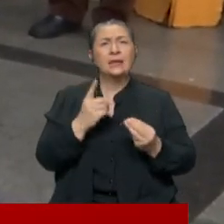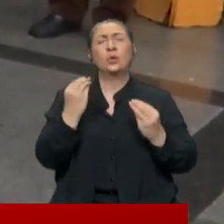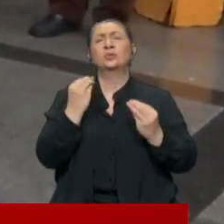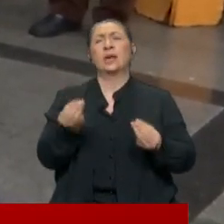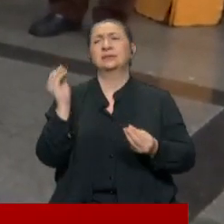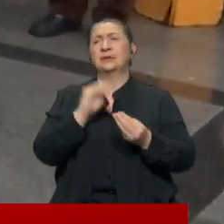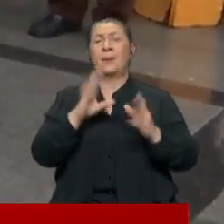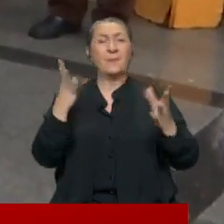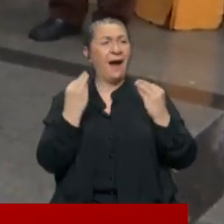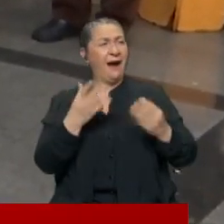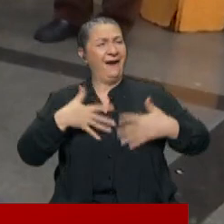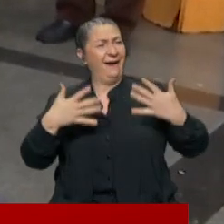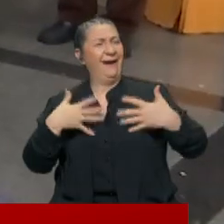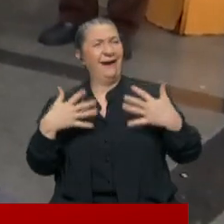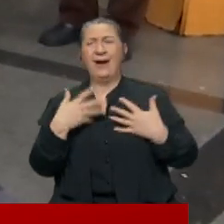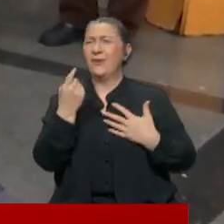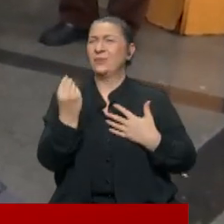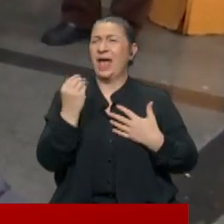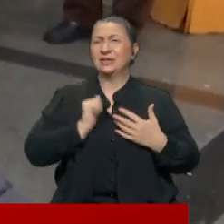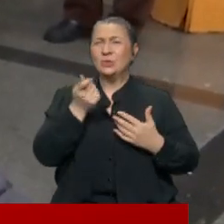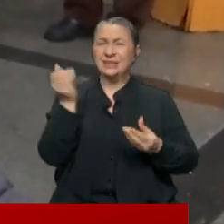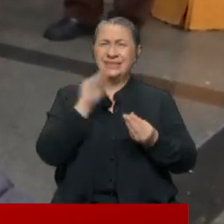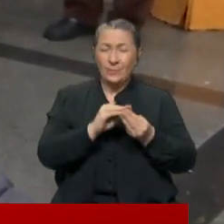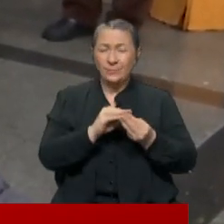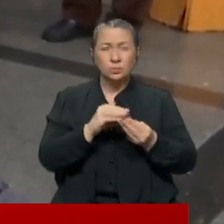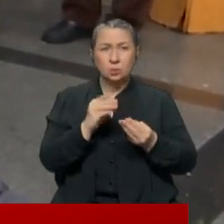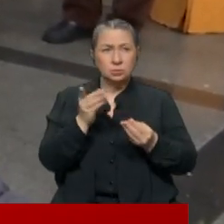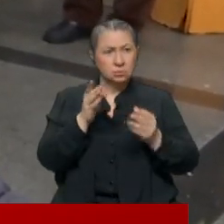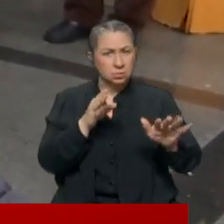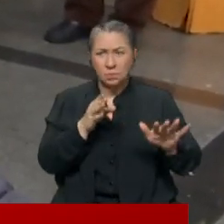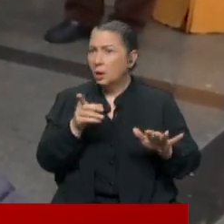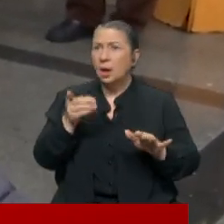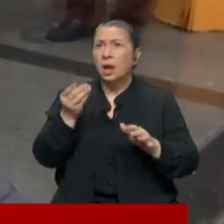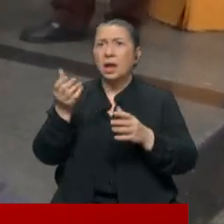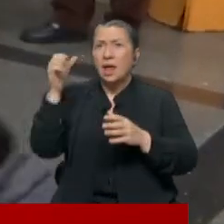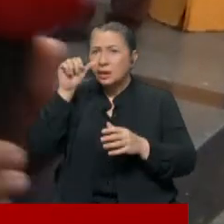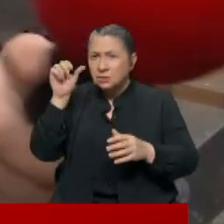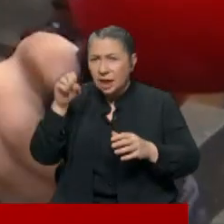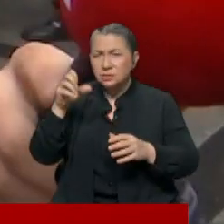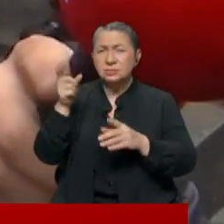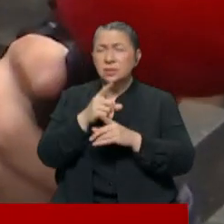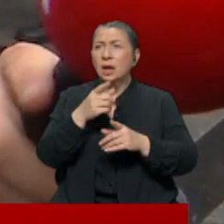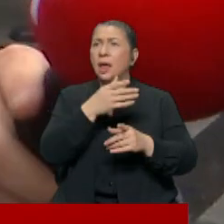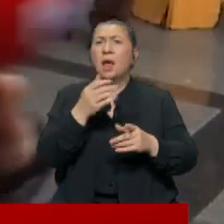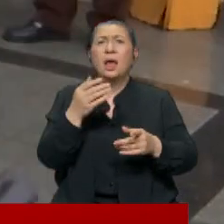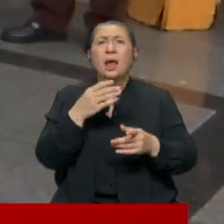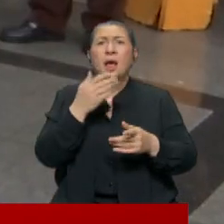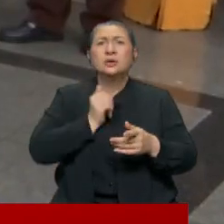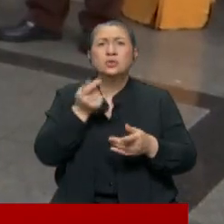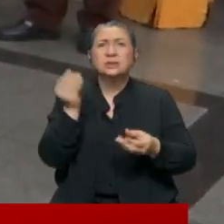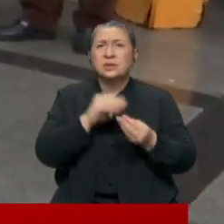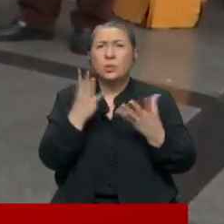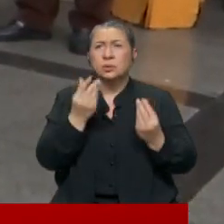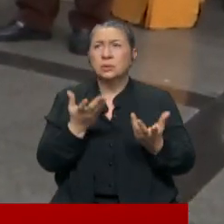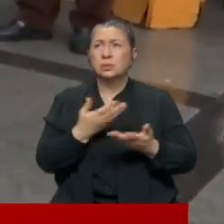geldi. Herkese çok cazip bir fiyat olarak geldi. Bu zamlar birden ikiye katlandığı sürede. Ne oldu asgari ücrete gelen zam? Yok